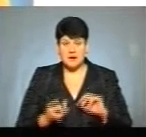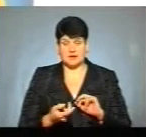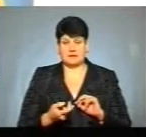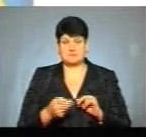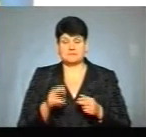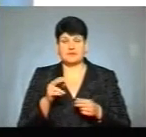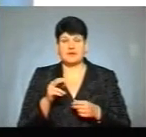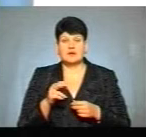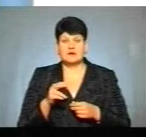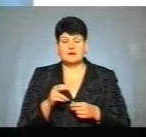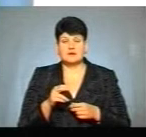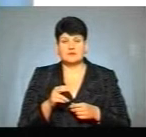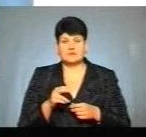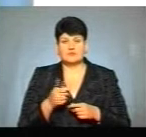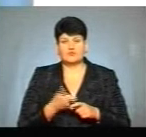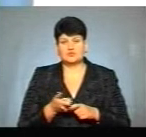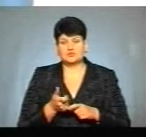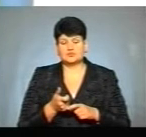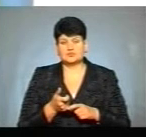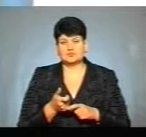вік, такий дуже